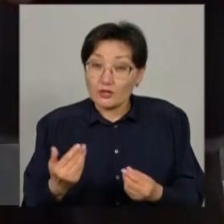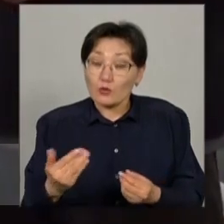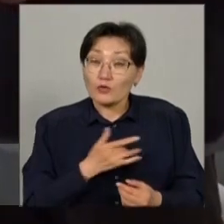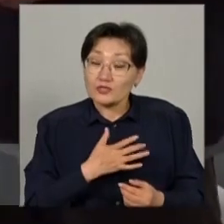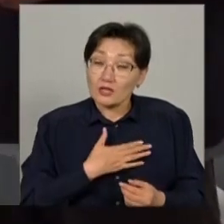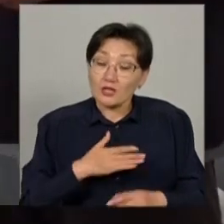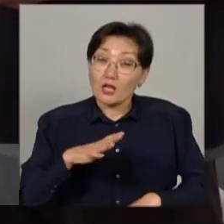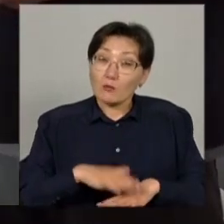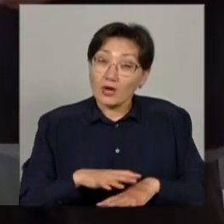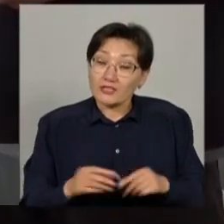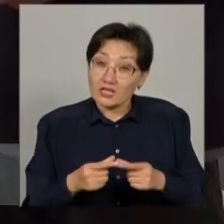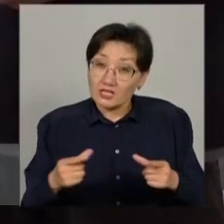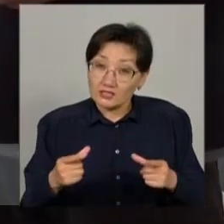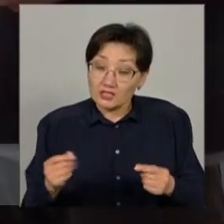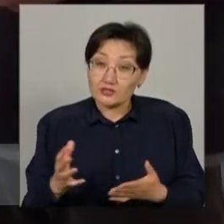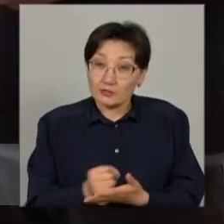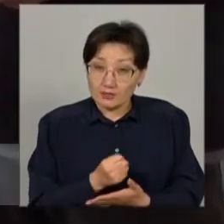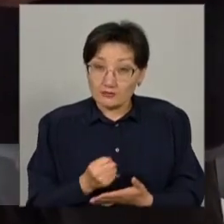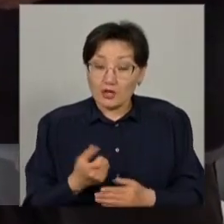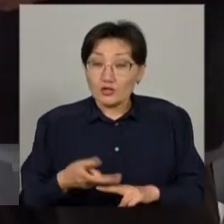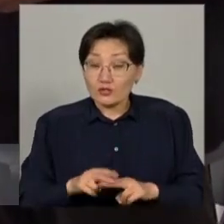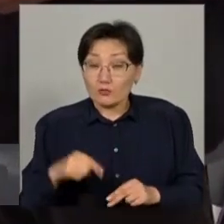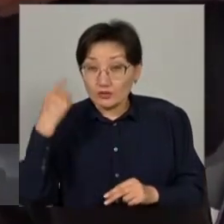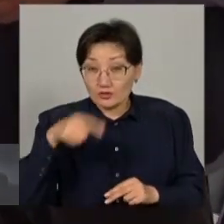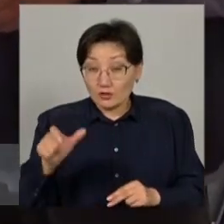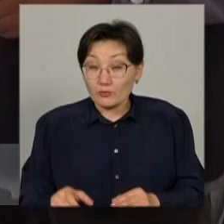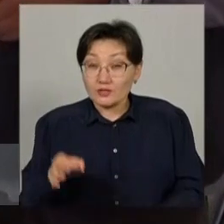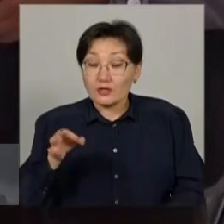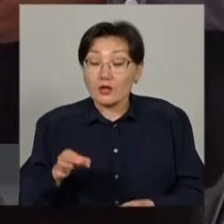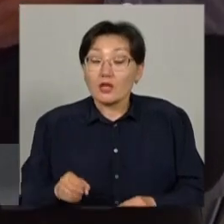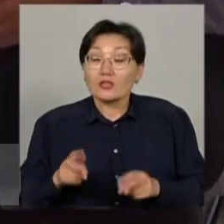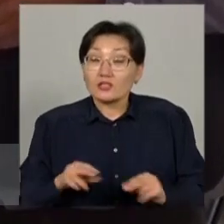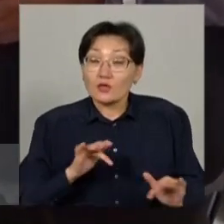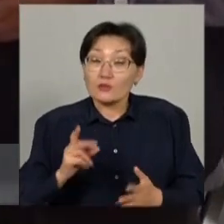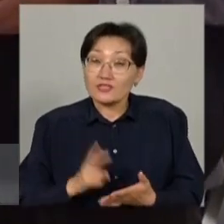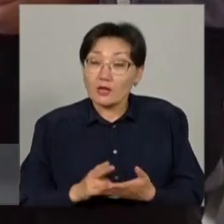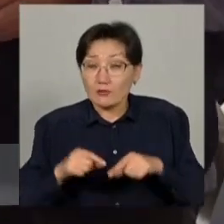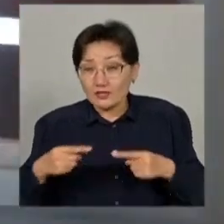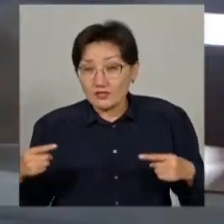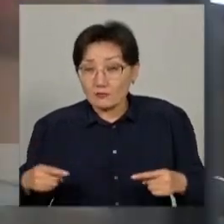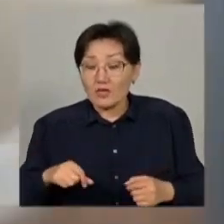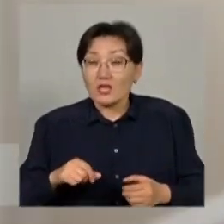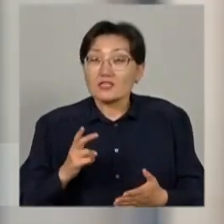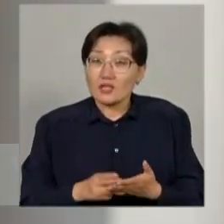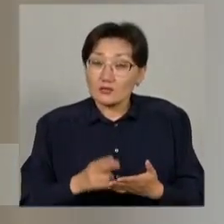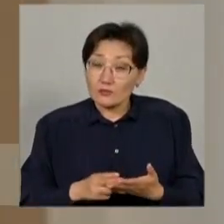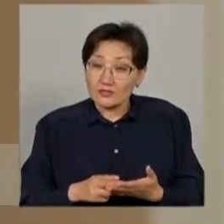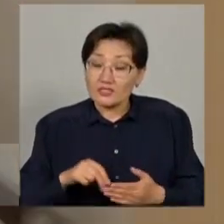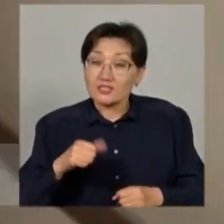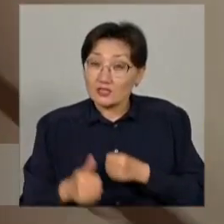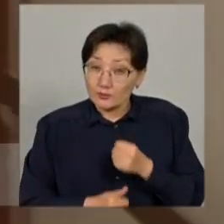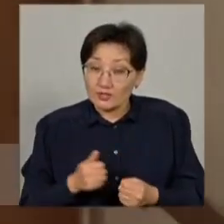тиесілі банк карталарды анықтаған. Сондай-ақ аталған тұлғалардың қылмыстық әрекеттерін дәлелдейтін басқа да заттар мен құжаттар